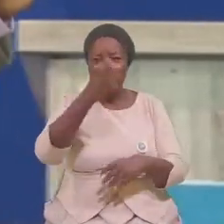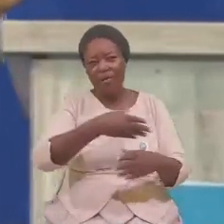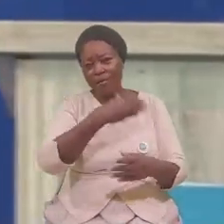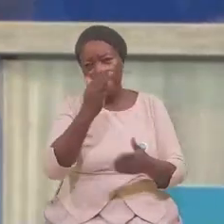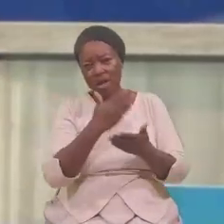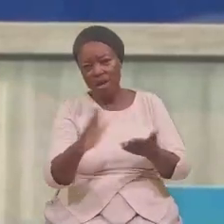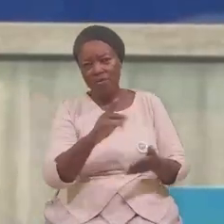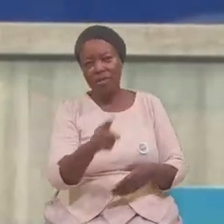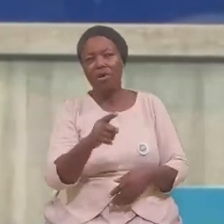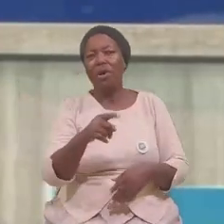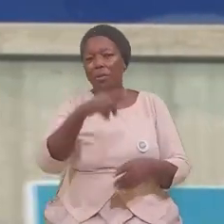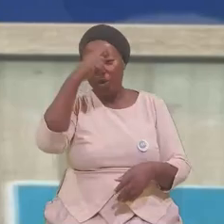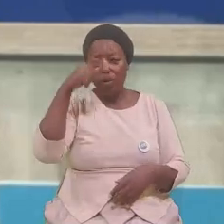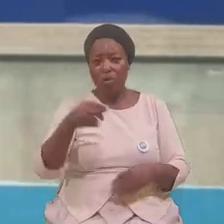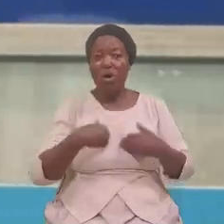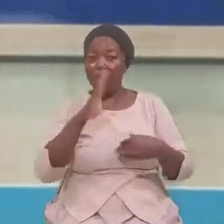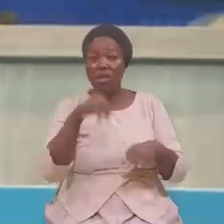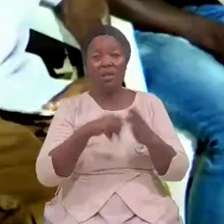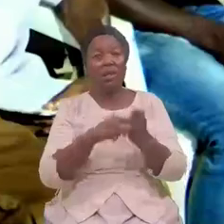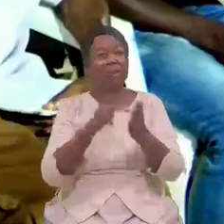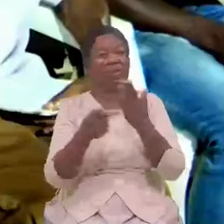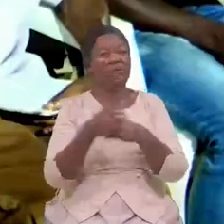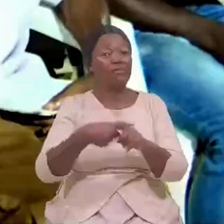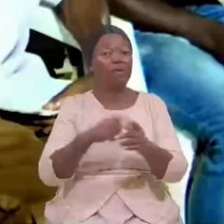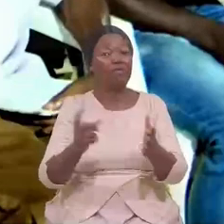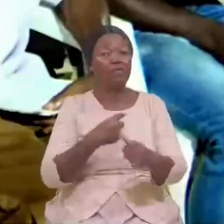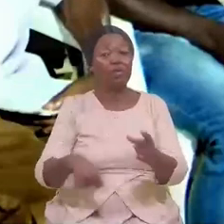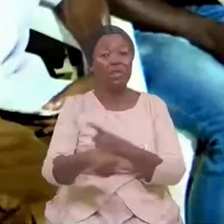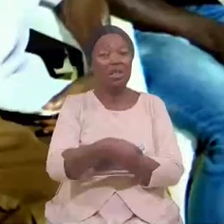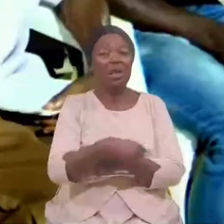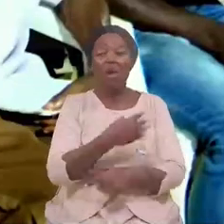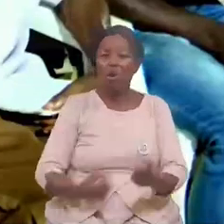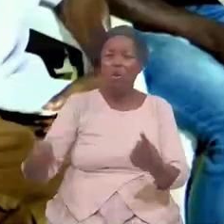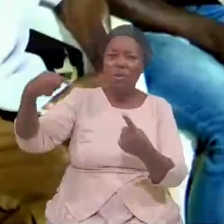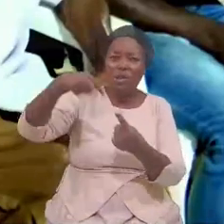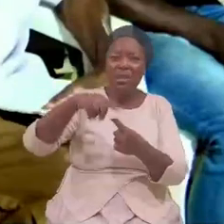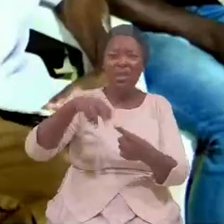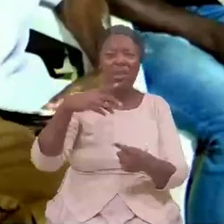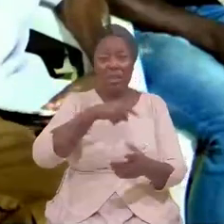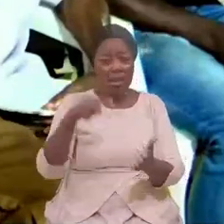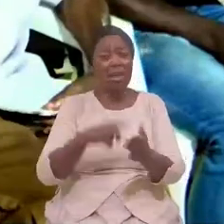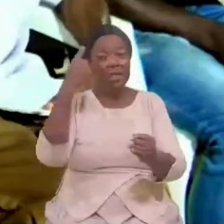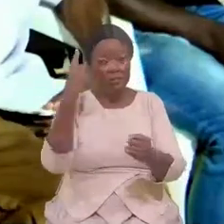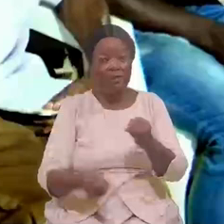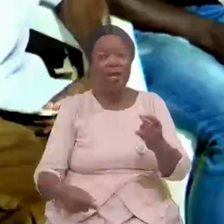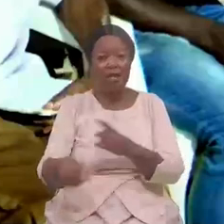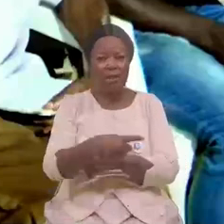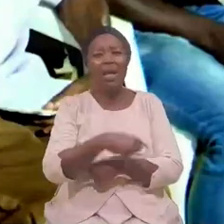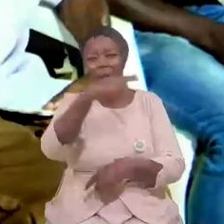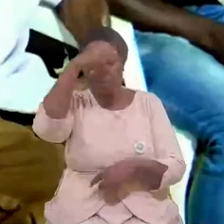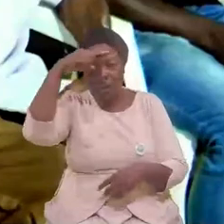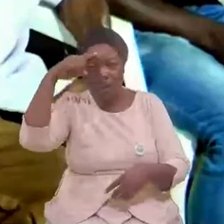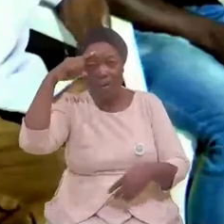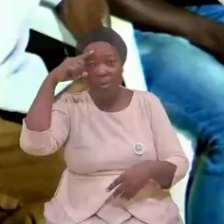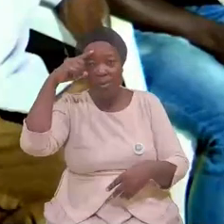Tu étais à la croisade depuis le premier jour jusqu'à ce dernier jour. Parce qu'il